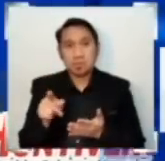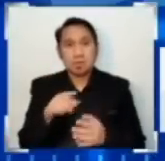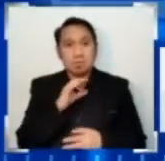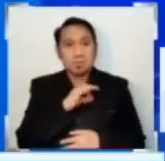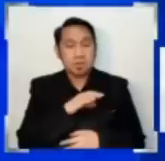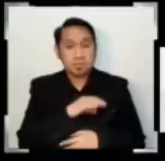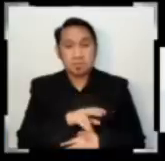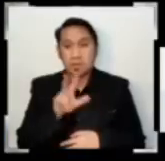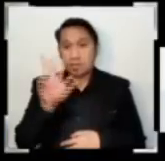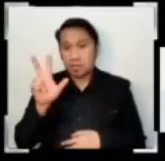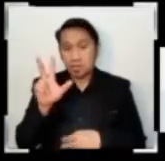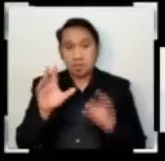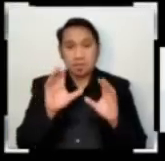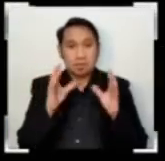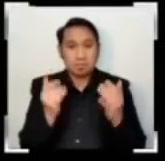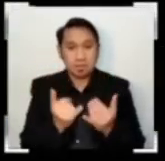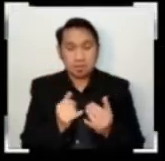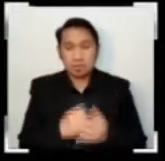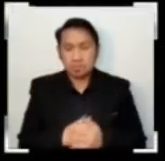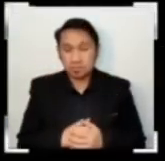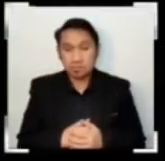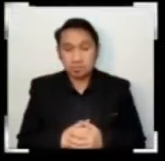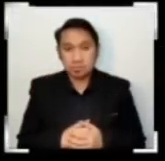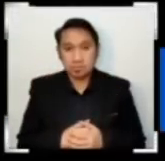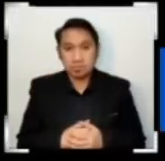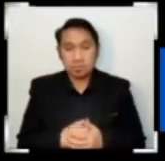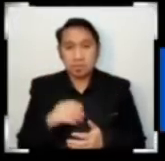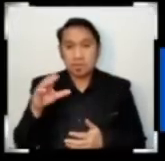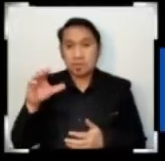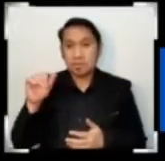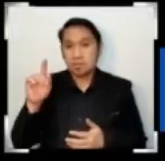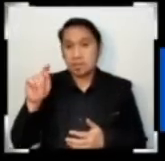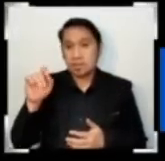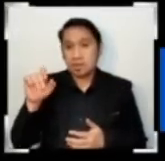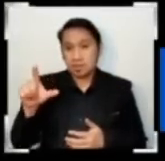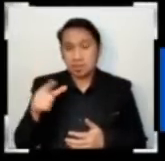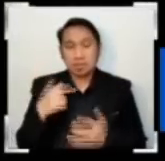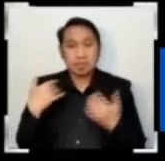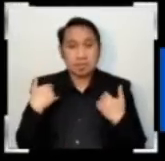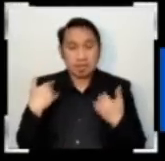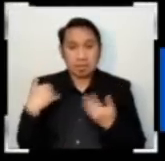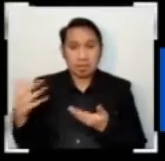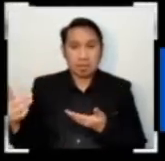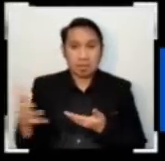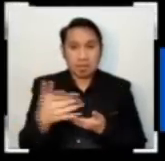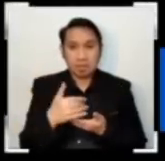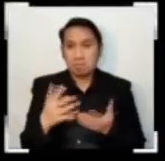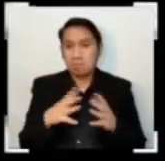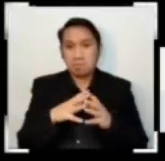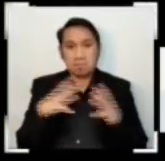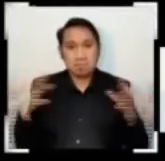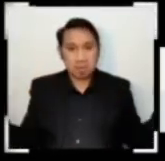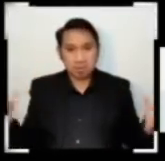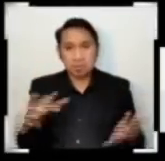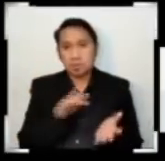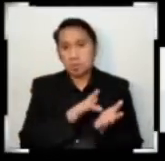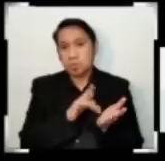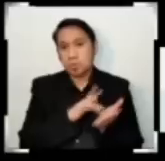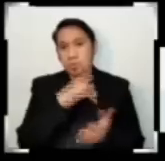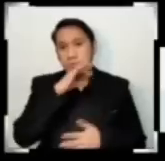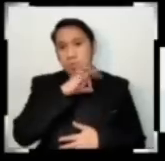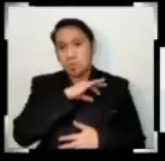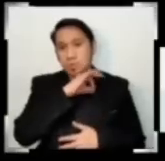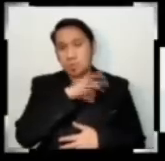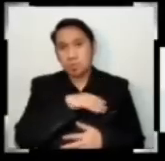importer. It is a cartel that generates super profits, none of which will go to the